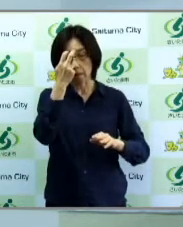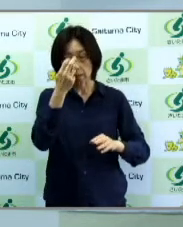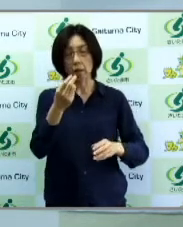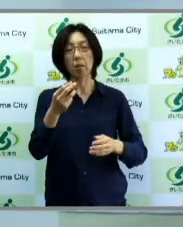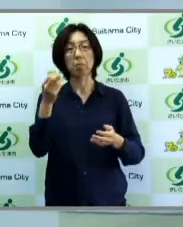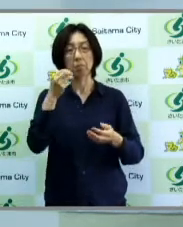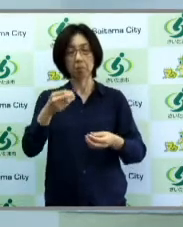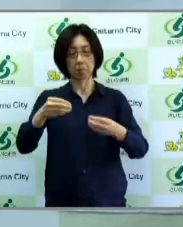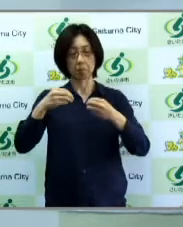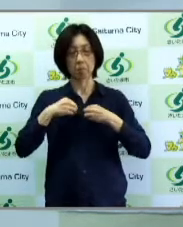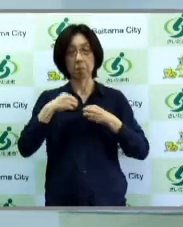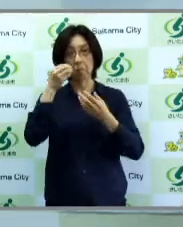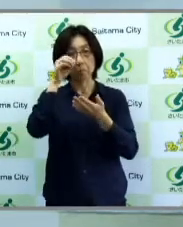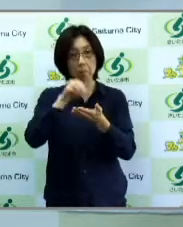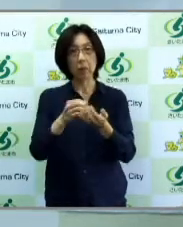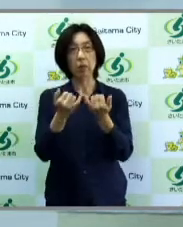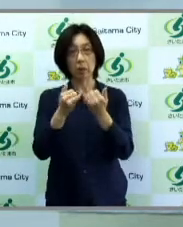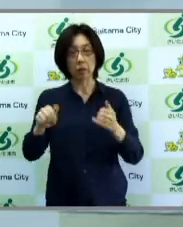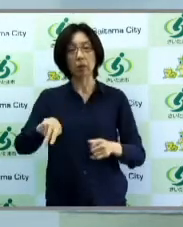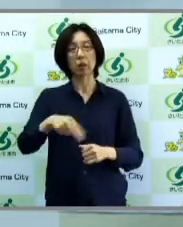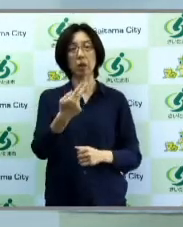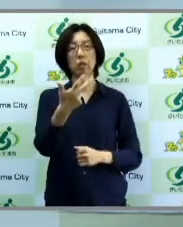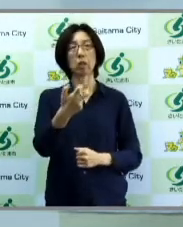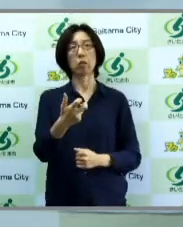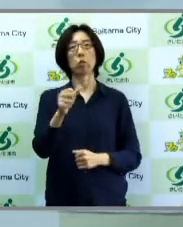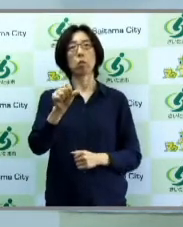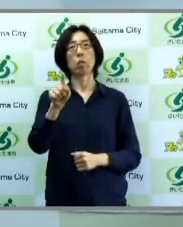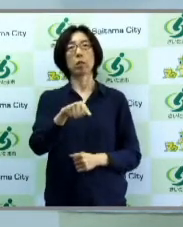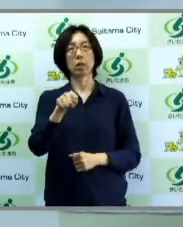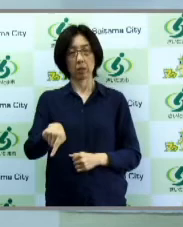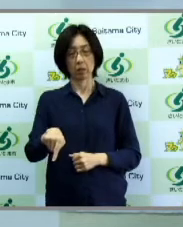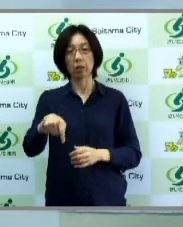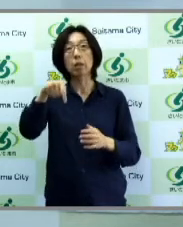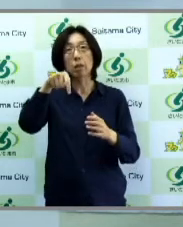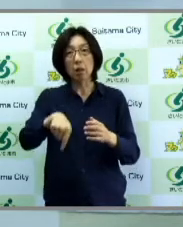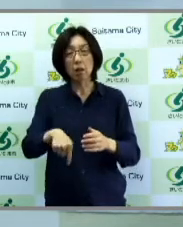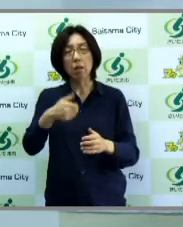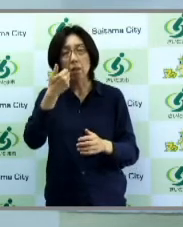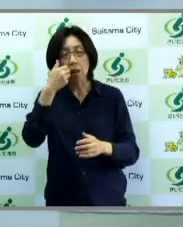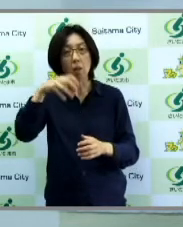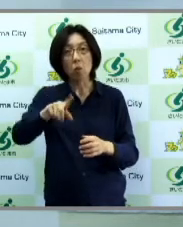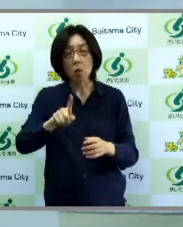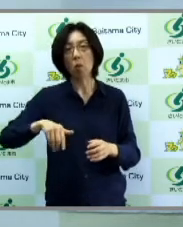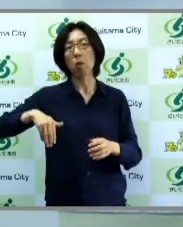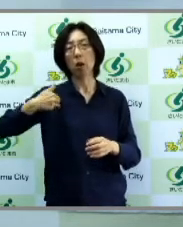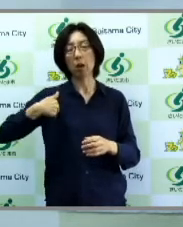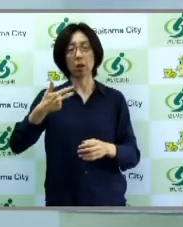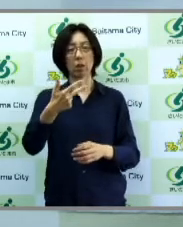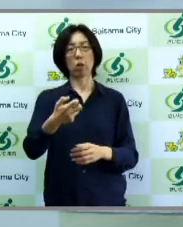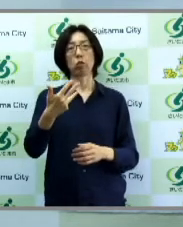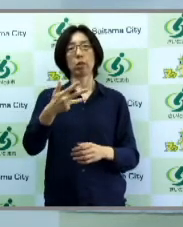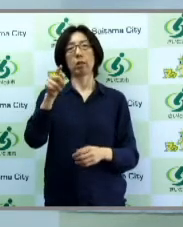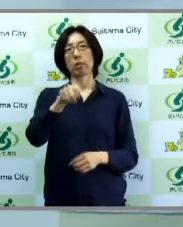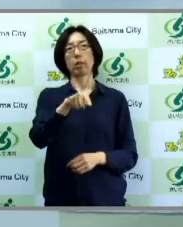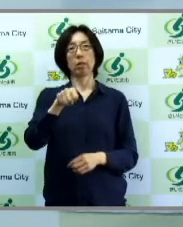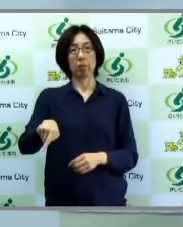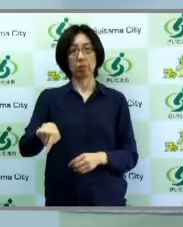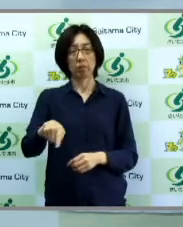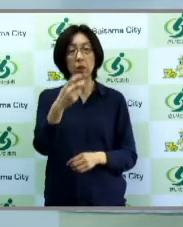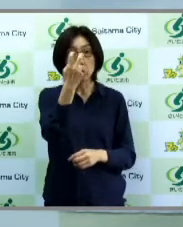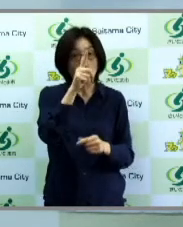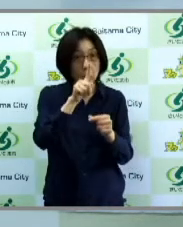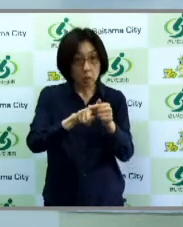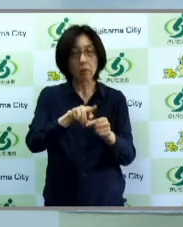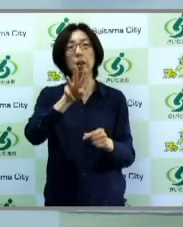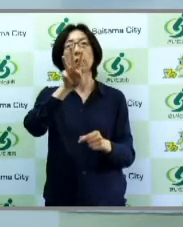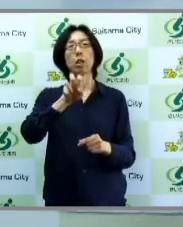方が275名、うち感染経路不明者が78名ですが、その他感染経路調査中が